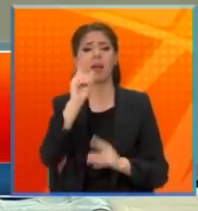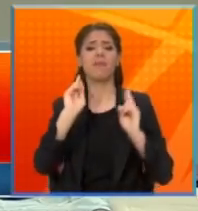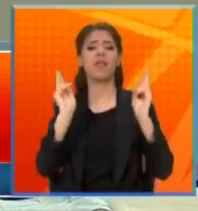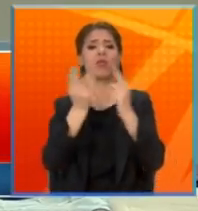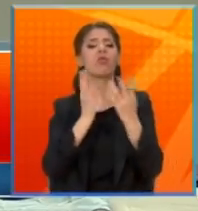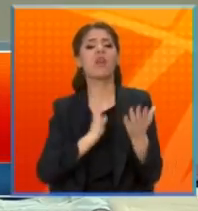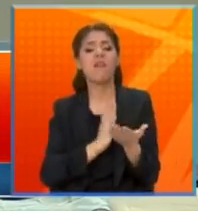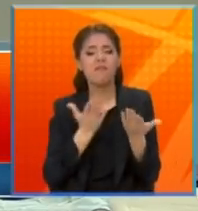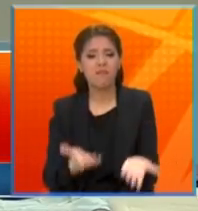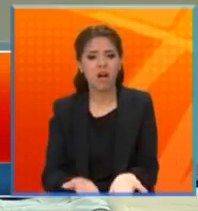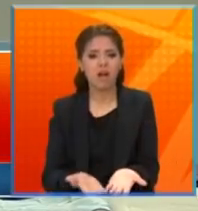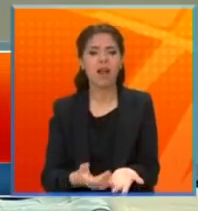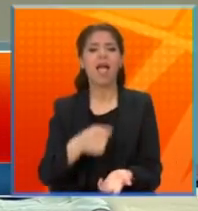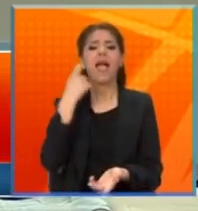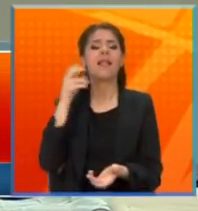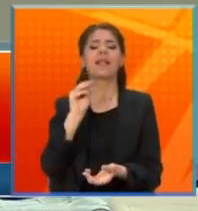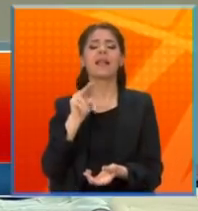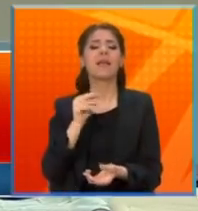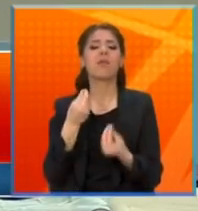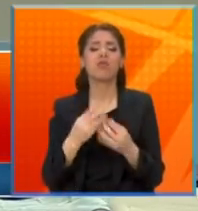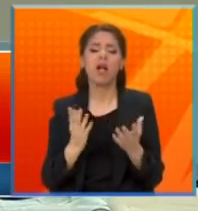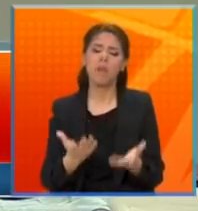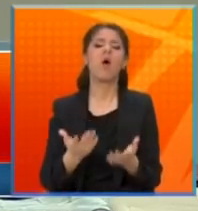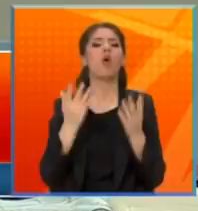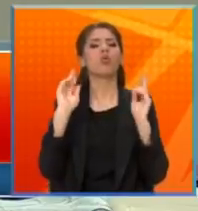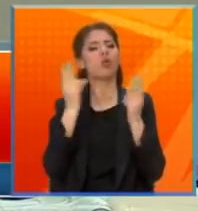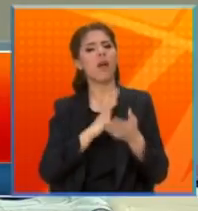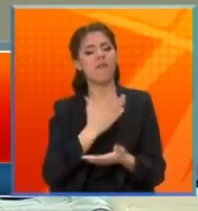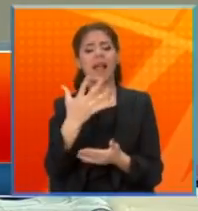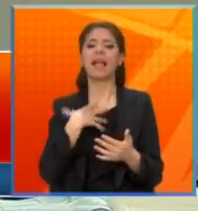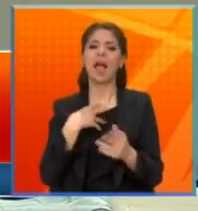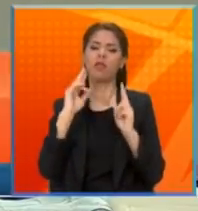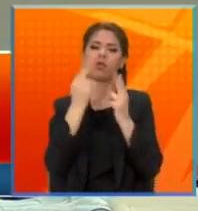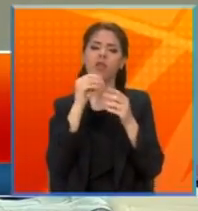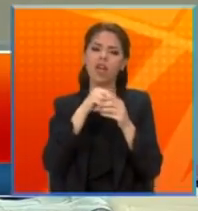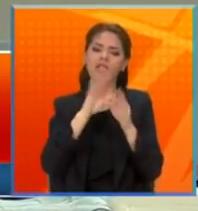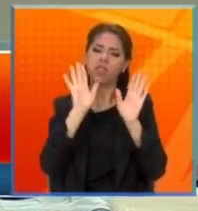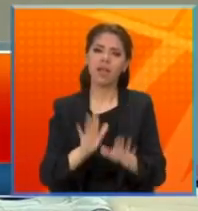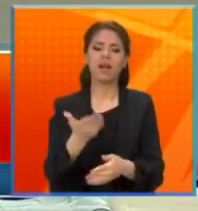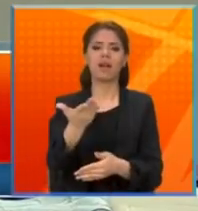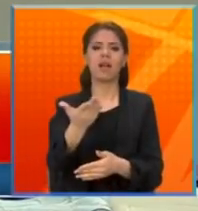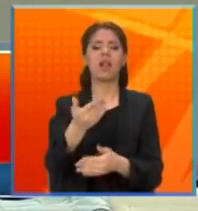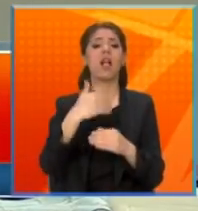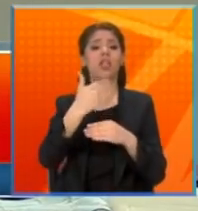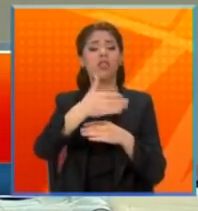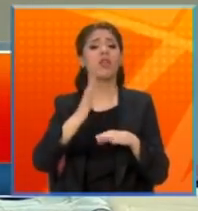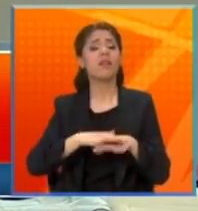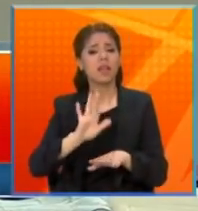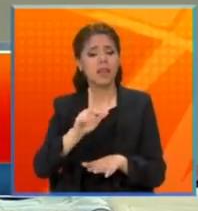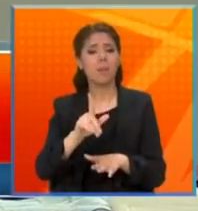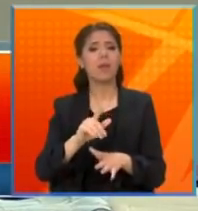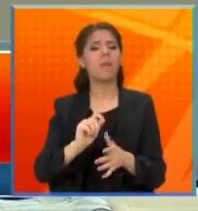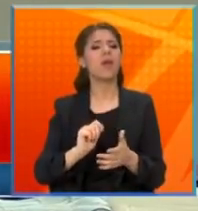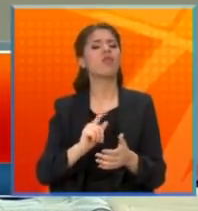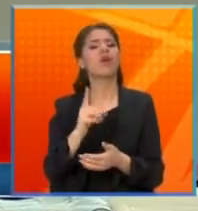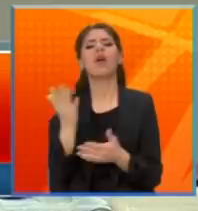var olmasına var ama biraz kendi dünyanıza çekilin. Dışarıda pek yapılamayacak aktiviteleri